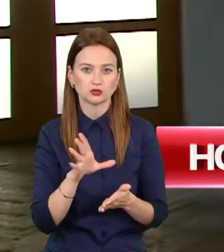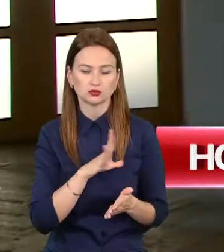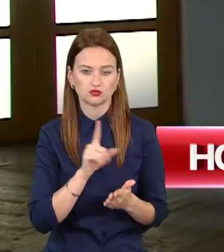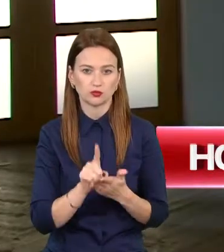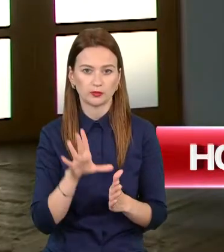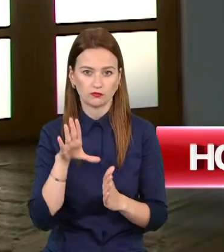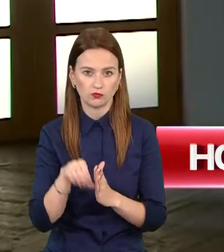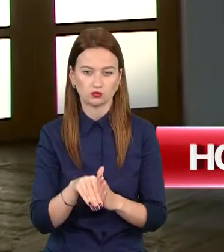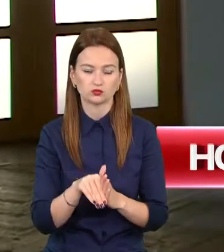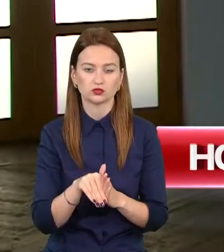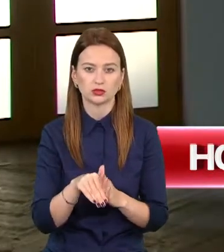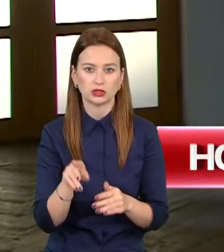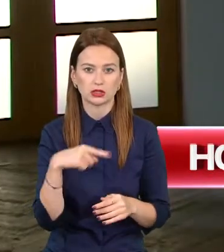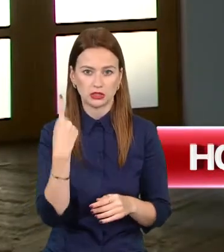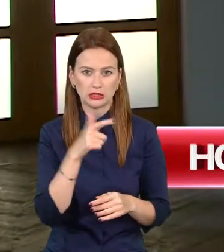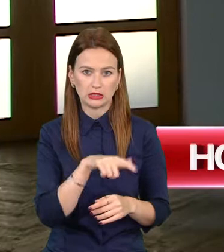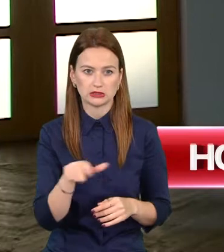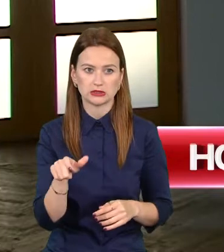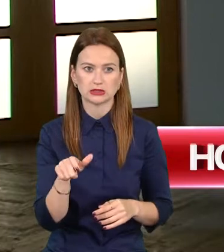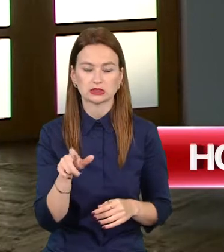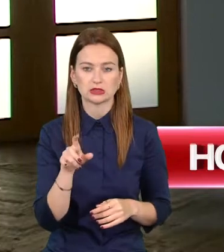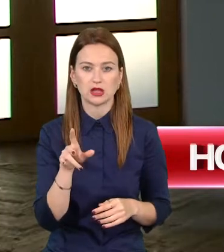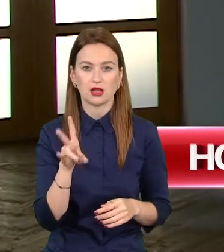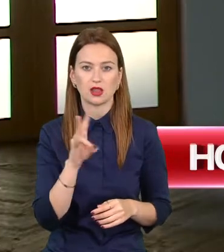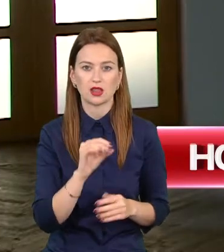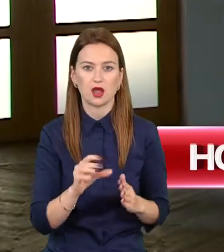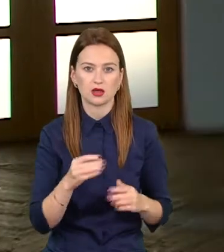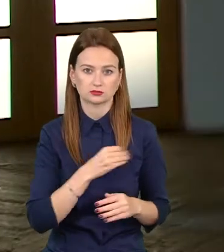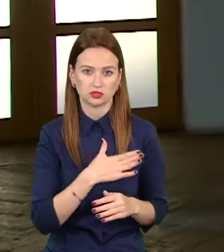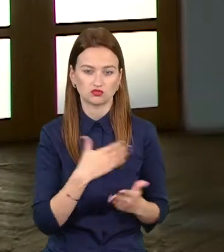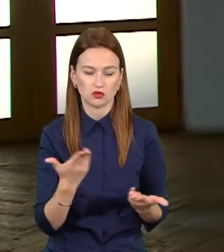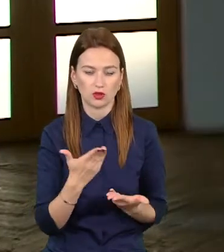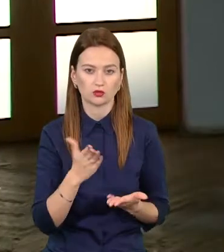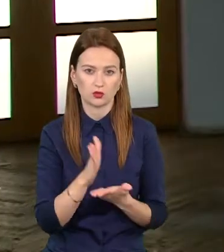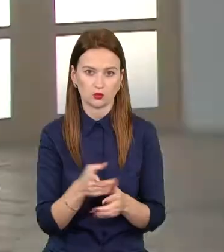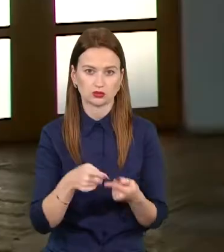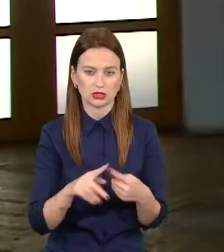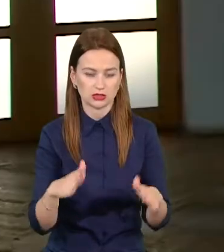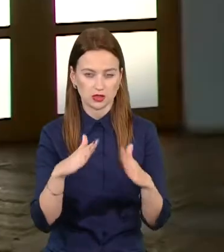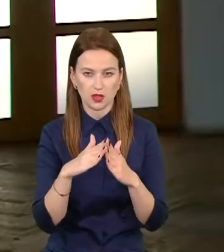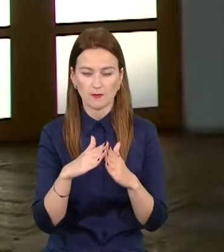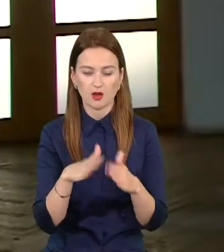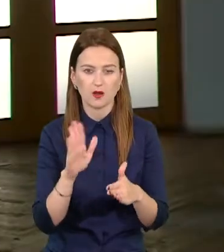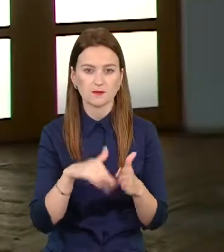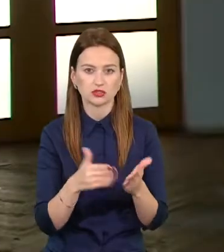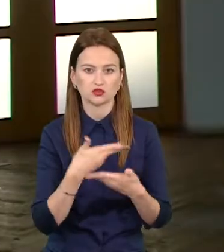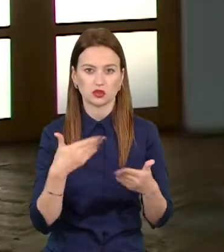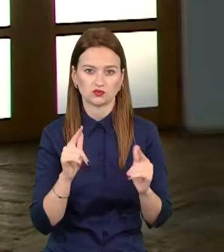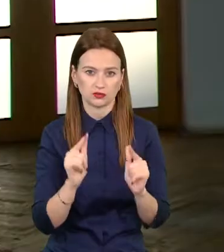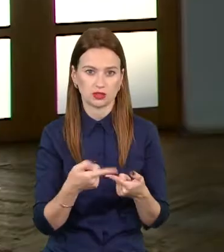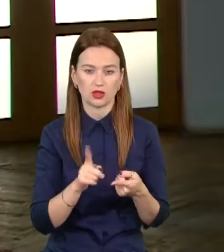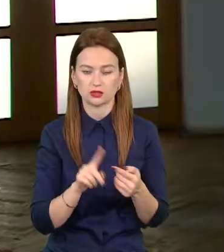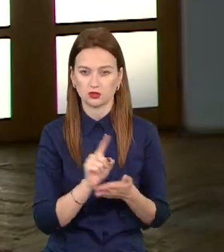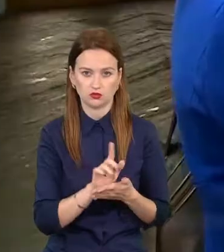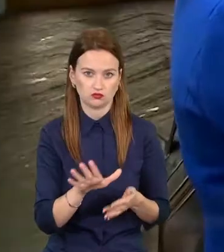включены лица, на содержании которых находятся вот эти дома. И без нашего согласия это не